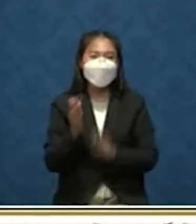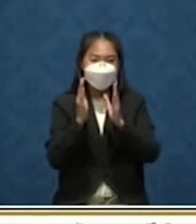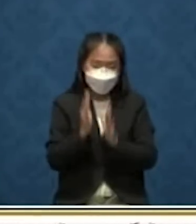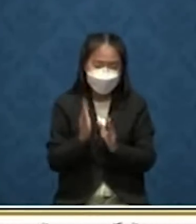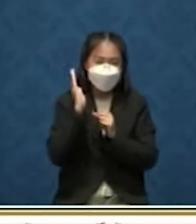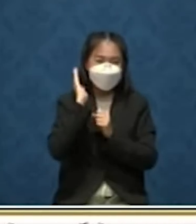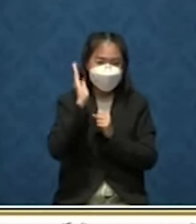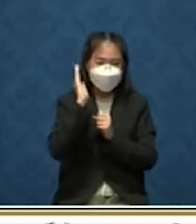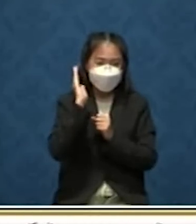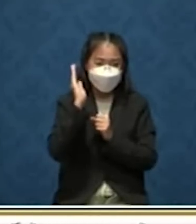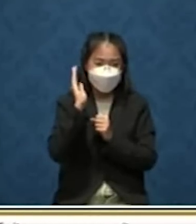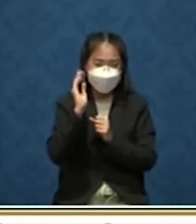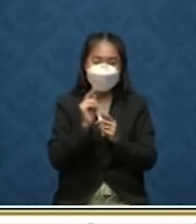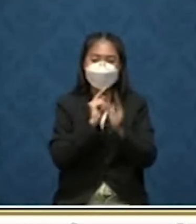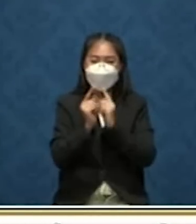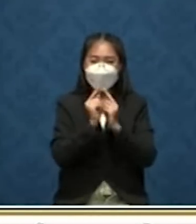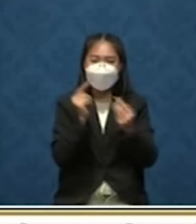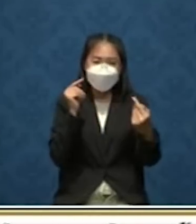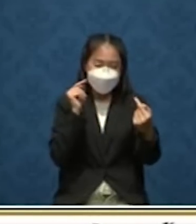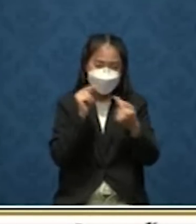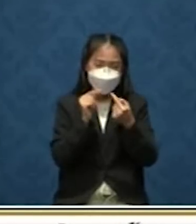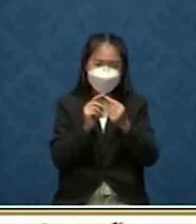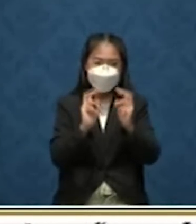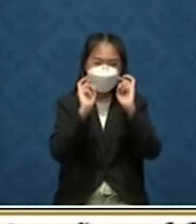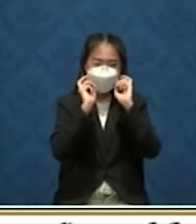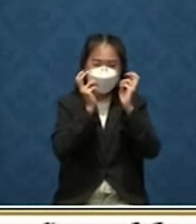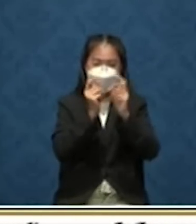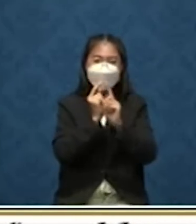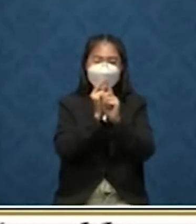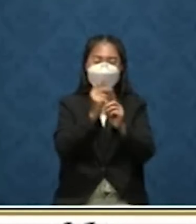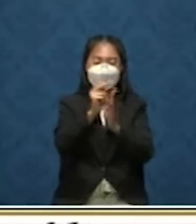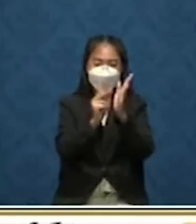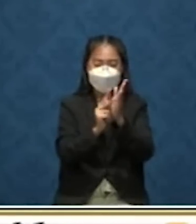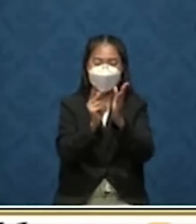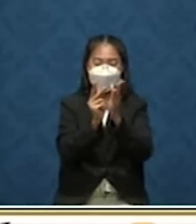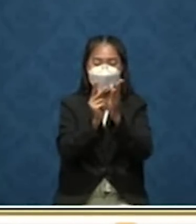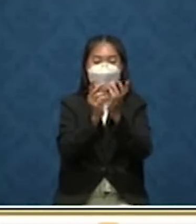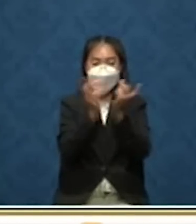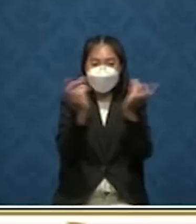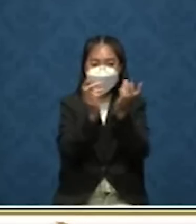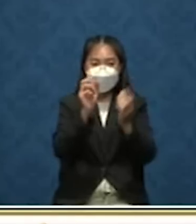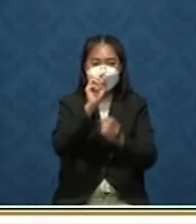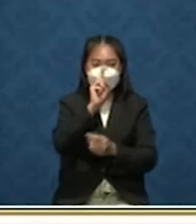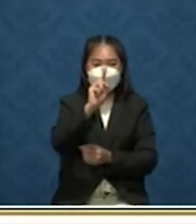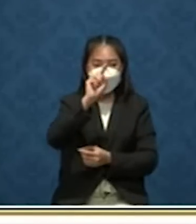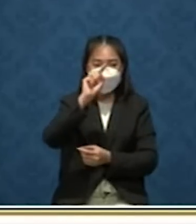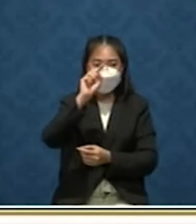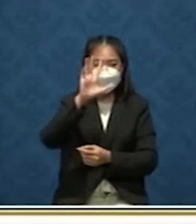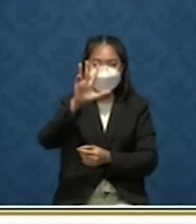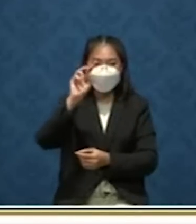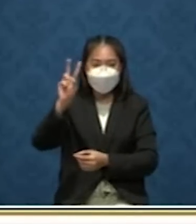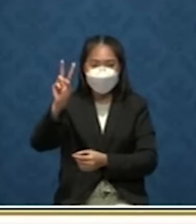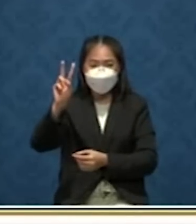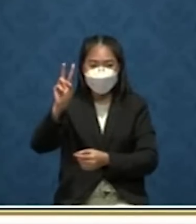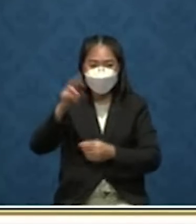ได้เข้าอยู่ในกลบเือหาศาละ ตามรฐมรุ 152 นะครับพักกนน้ำสะหน่อยนะครั ถาได้มี